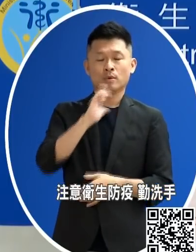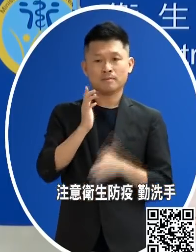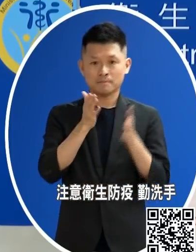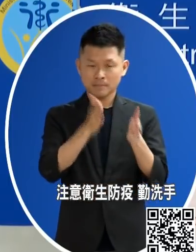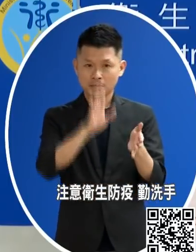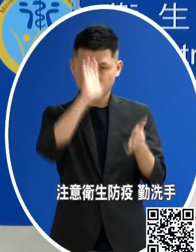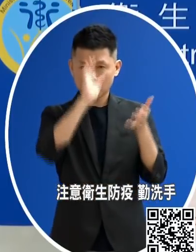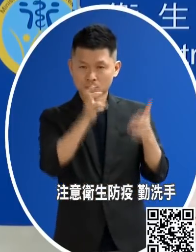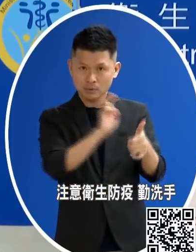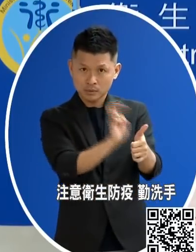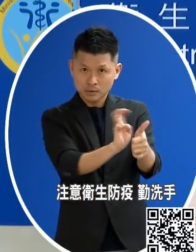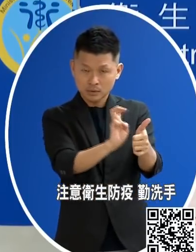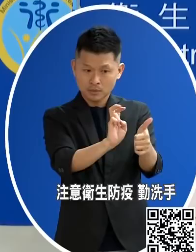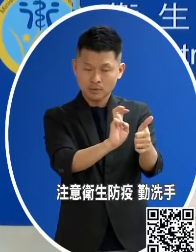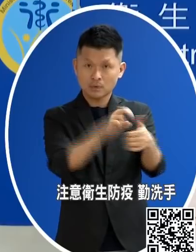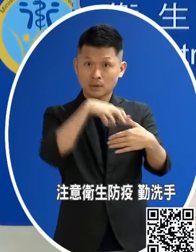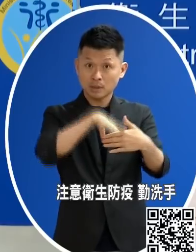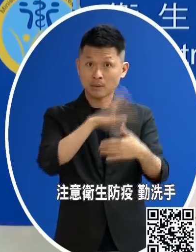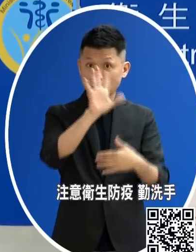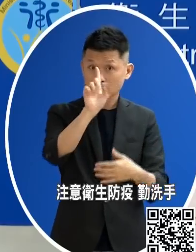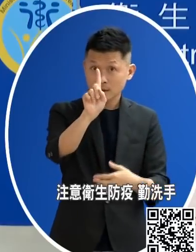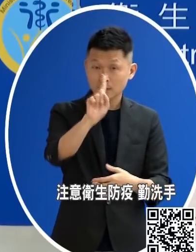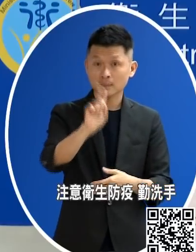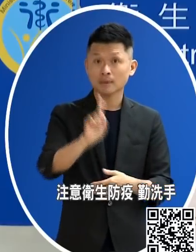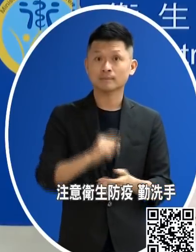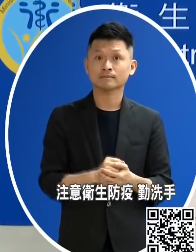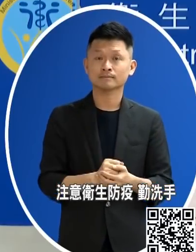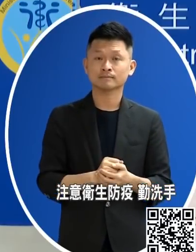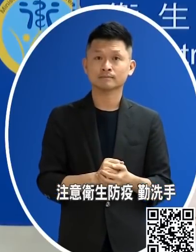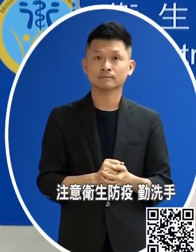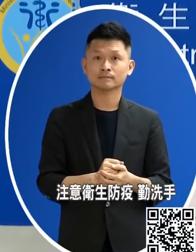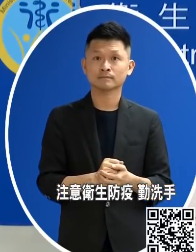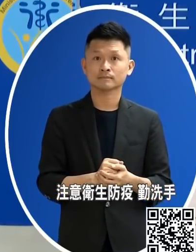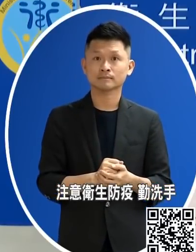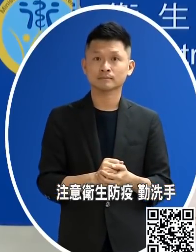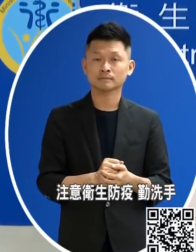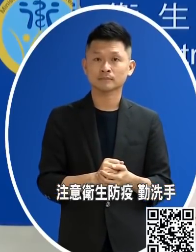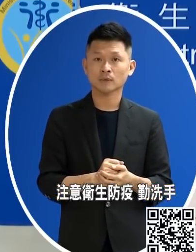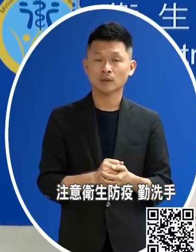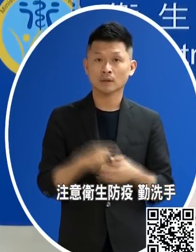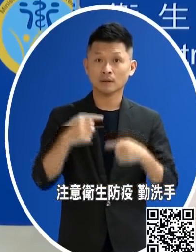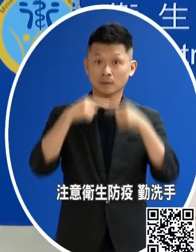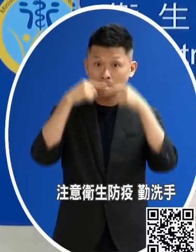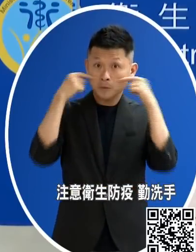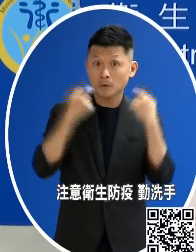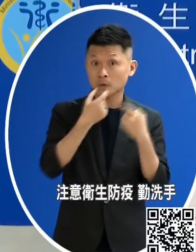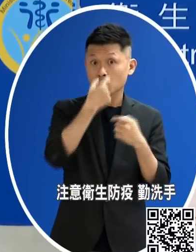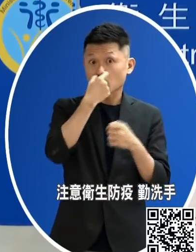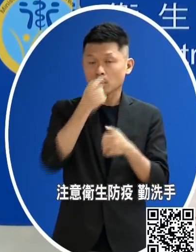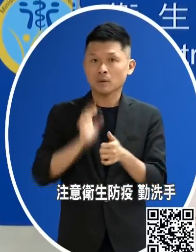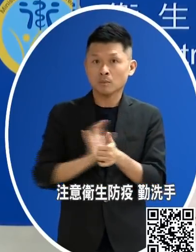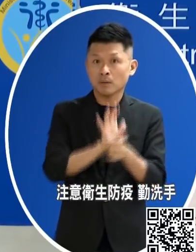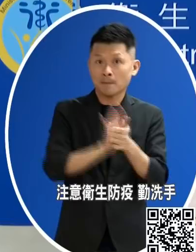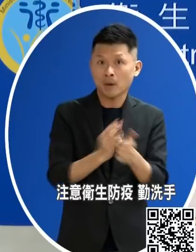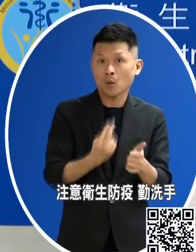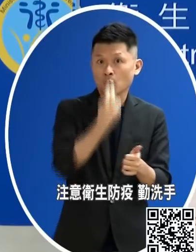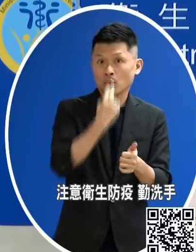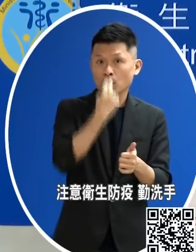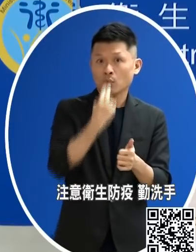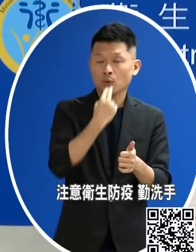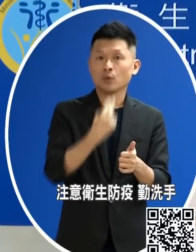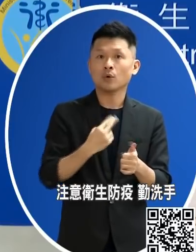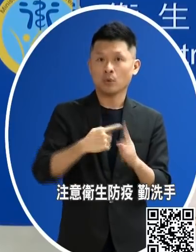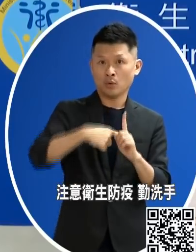里面有一个叫做高金比的高流量湿化氧气隔离治疗，那对病人